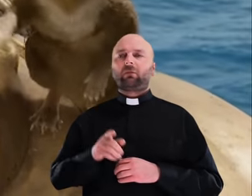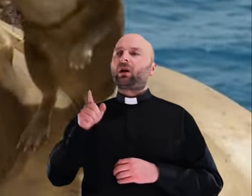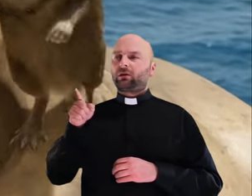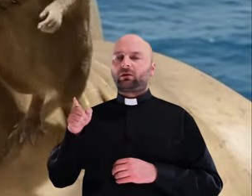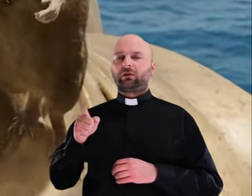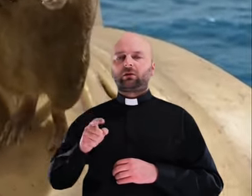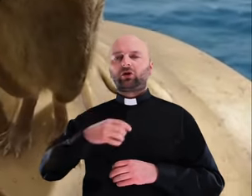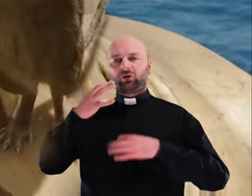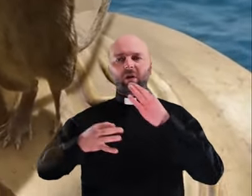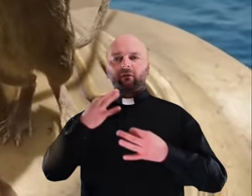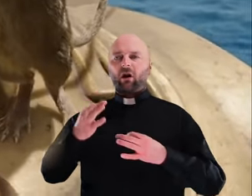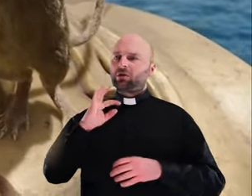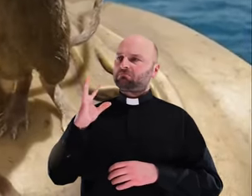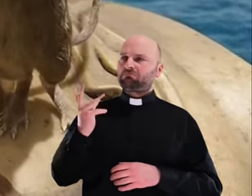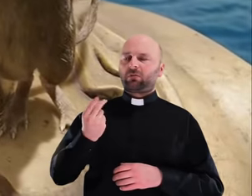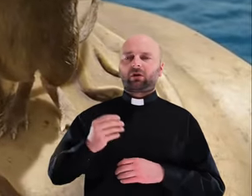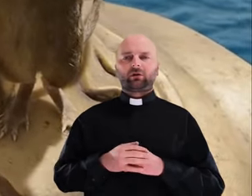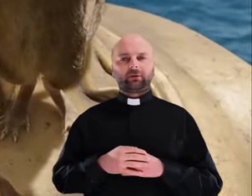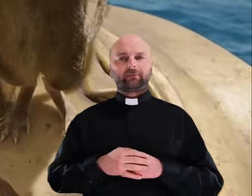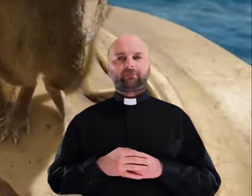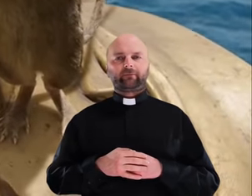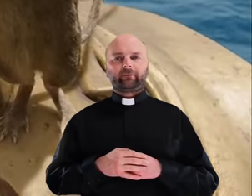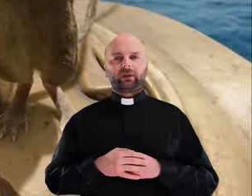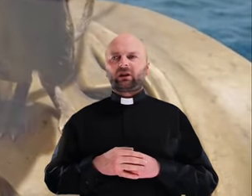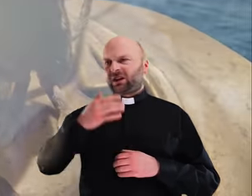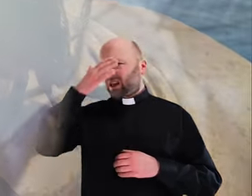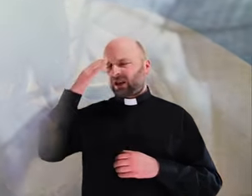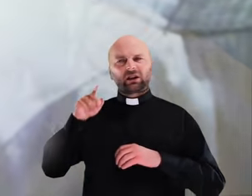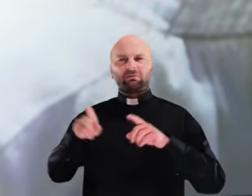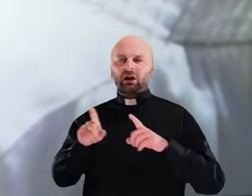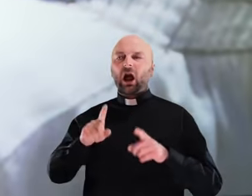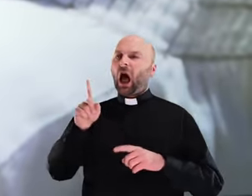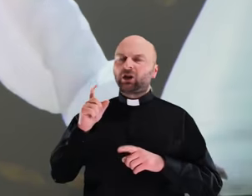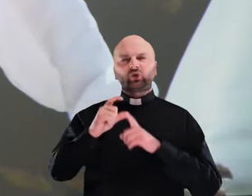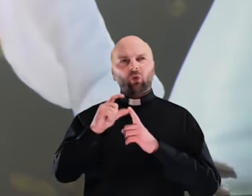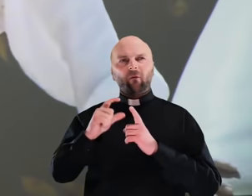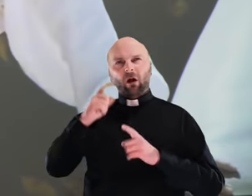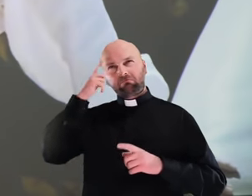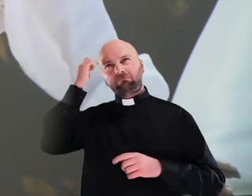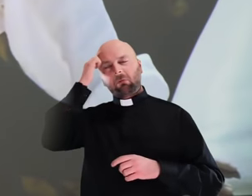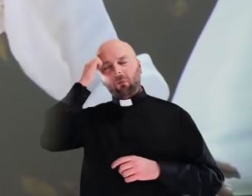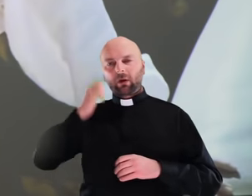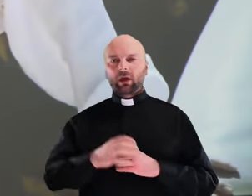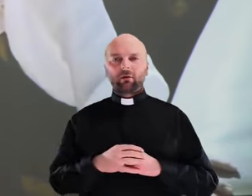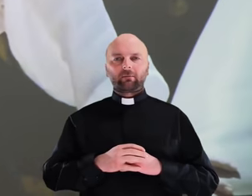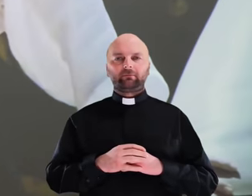pewna driada, kiedy byłem jeszcze małą myszką. Nie zgłębiłem jej znaczenia, ale słowa jakoś utkwiły mi w pamięci.